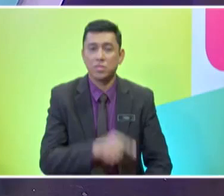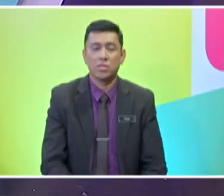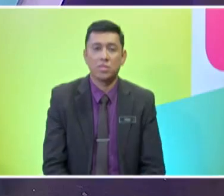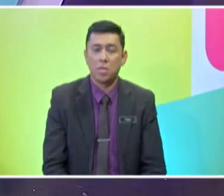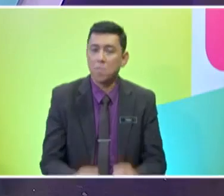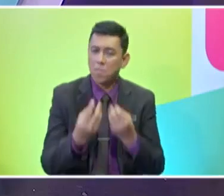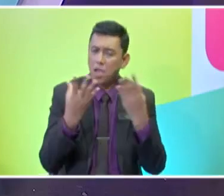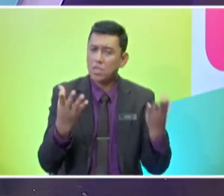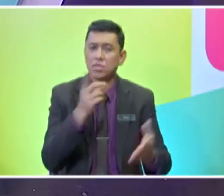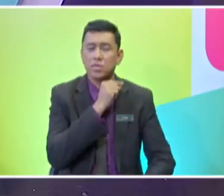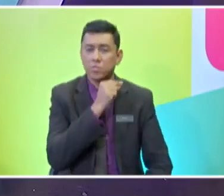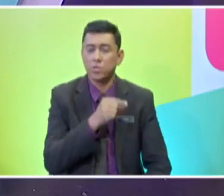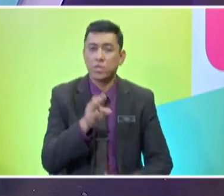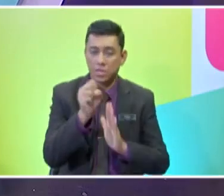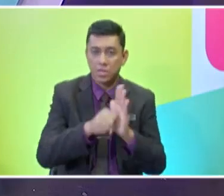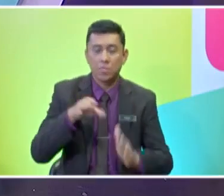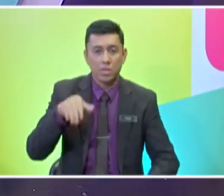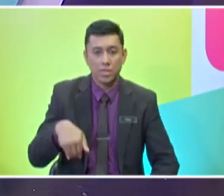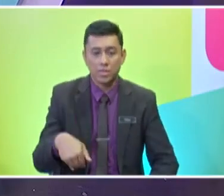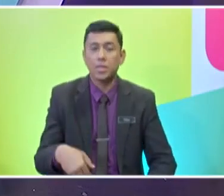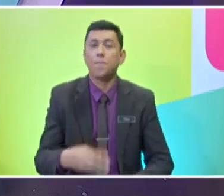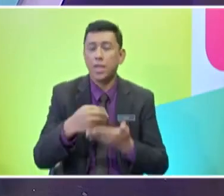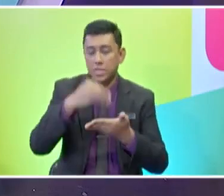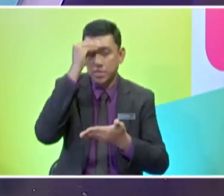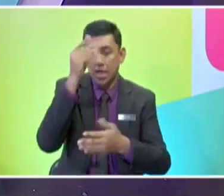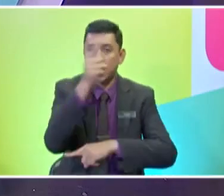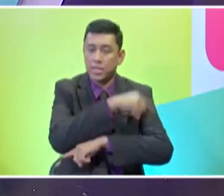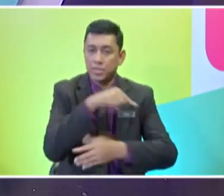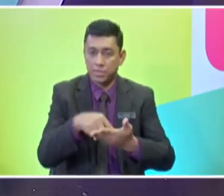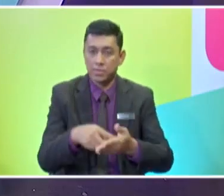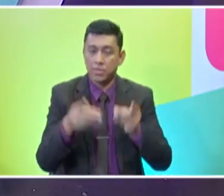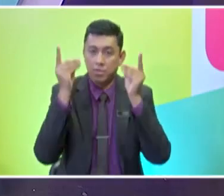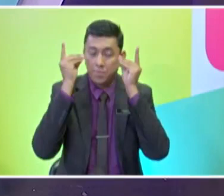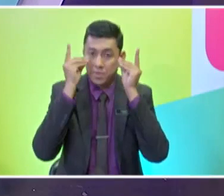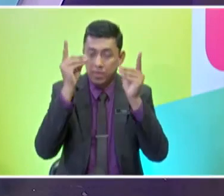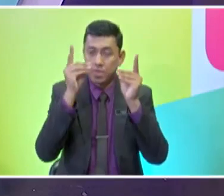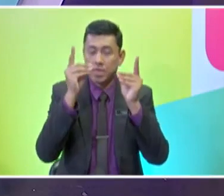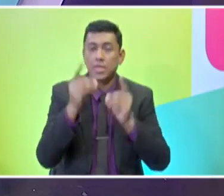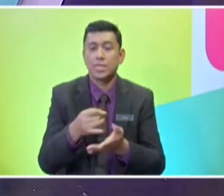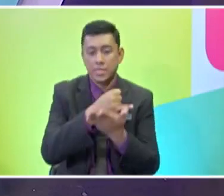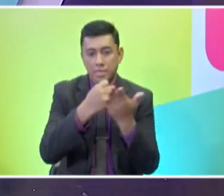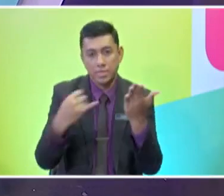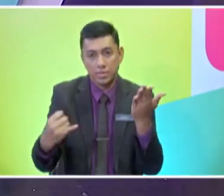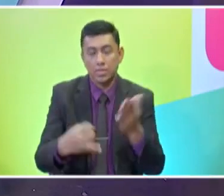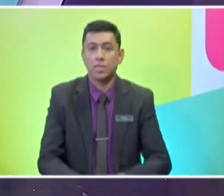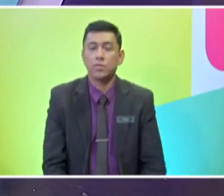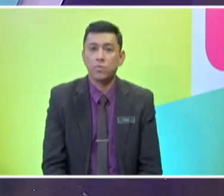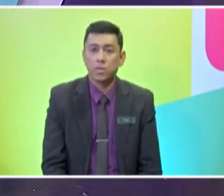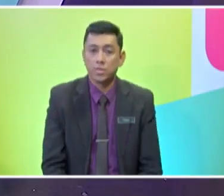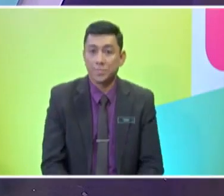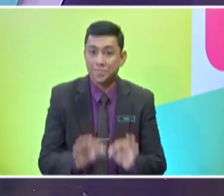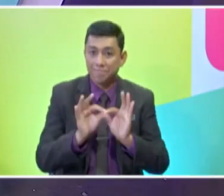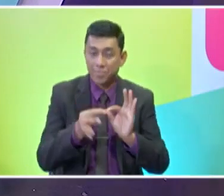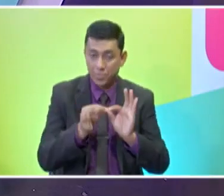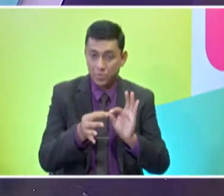tapi sebelum kita memuliakan mata pelajaran kita yaitu pernikahan seni visual tahun 1 jam kita perkenalkan juru